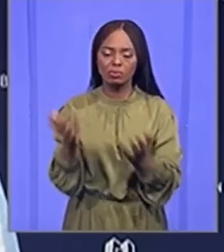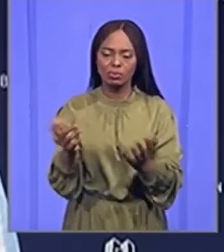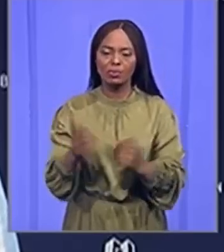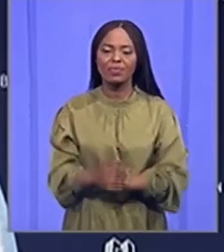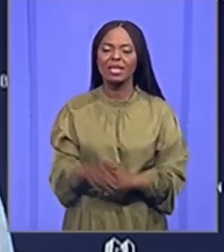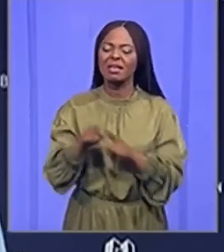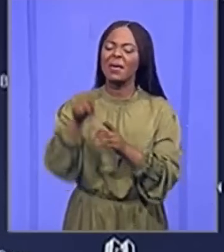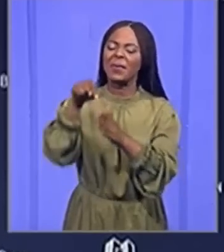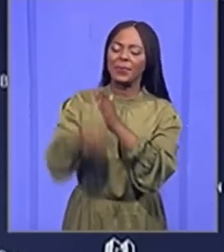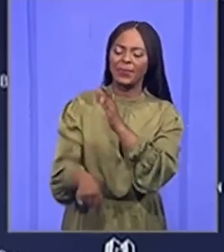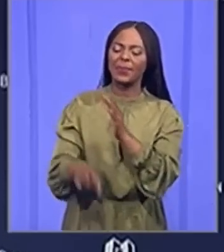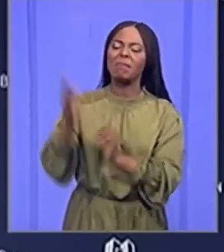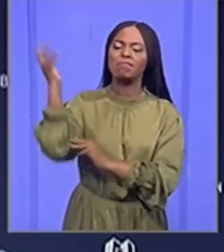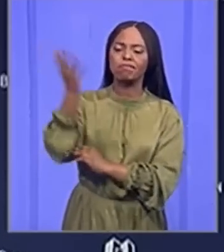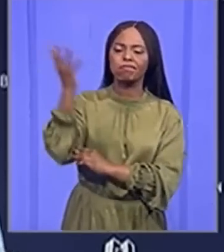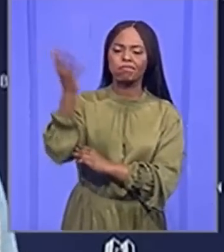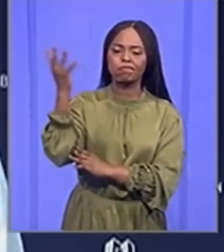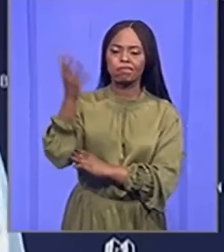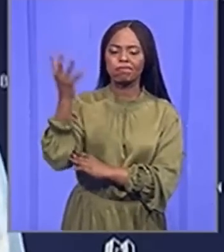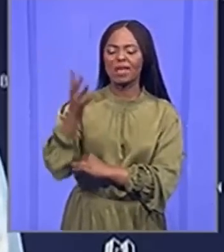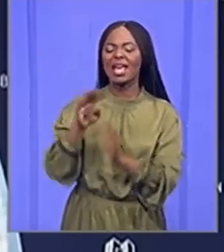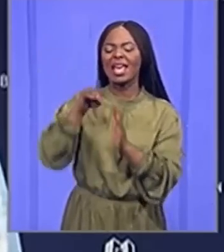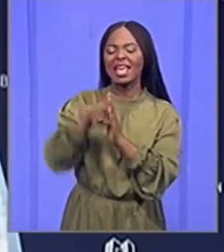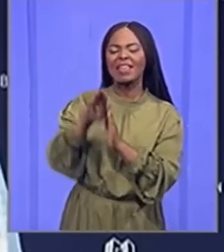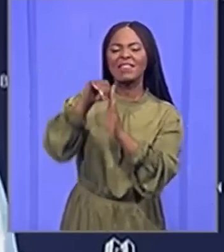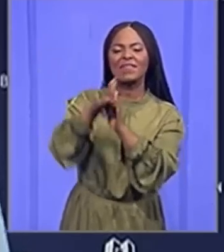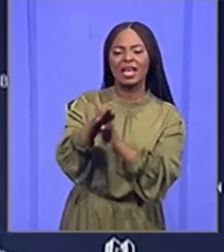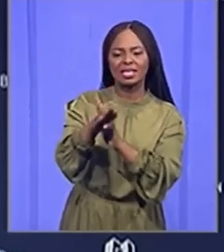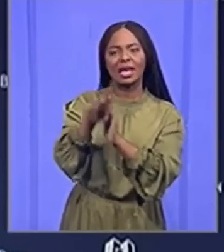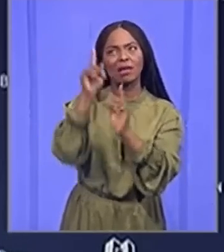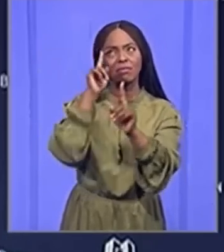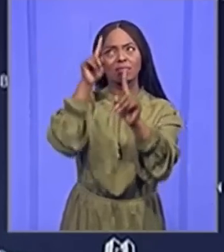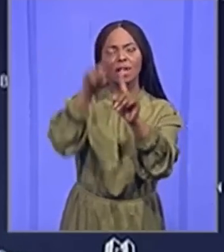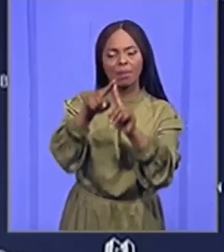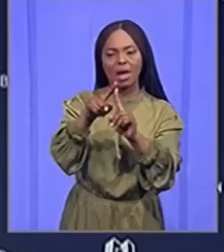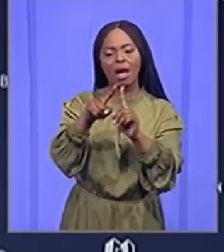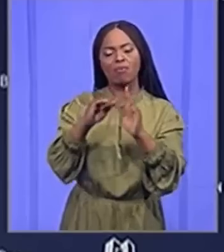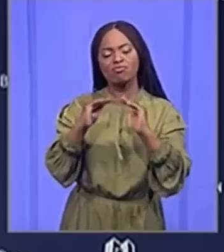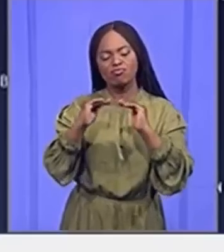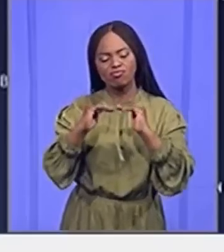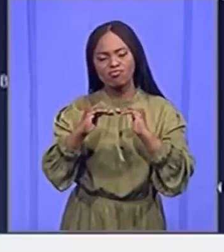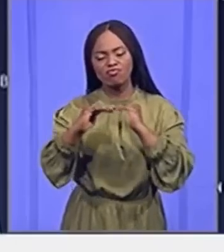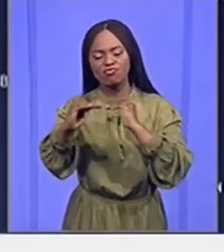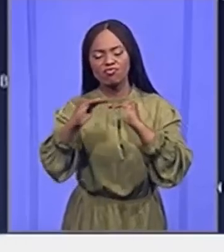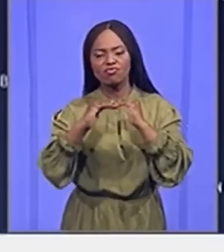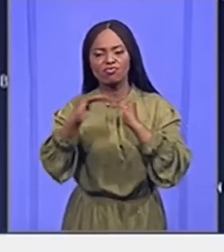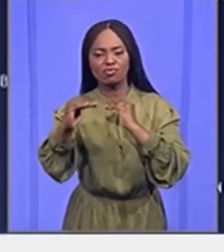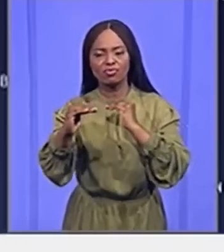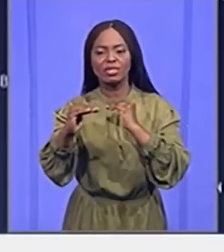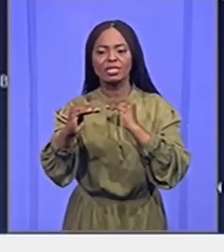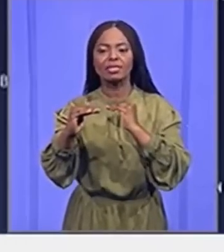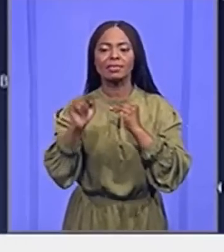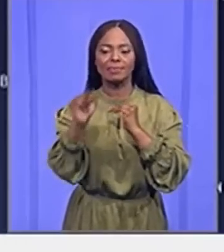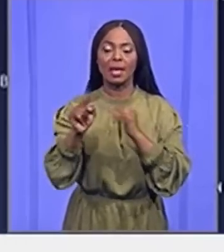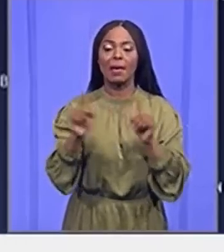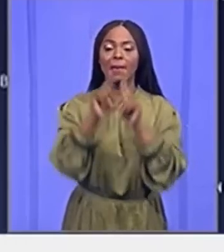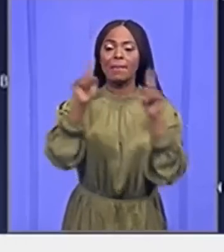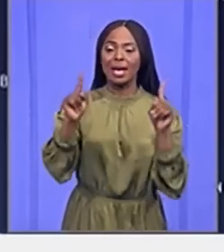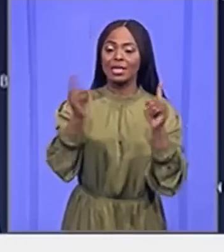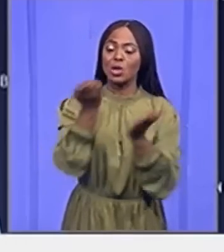segolo sa bona ke go bona gore inflation e ba ka tlase ga taolo e fela taba ya kgolo